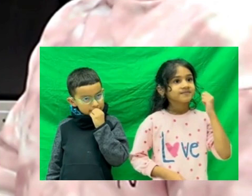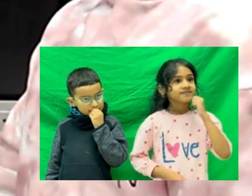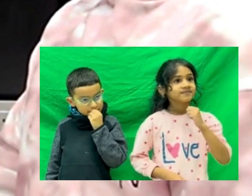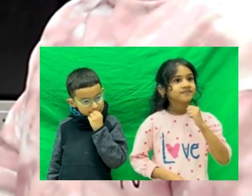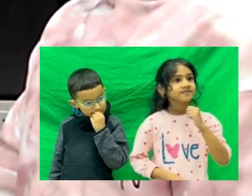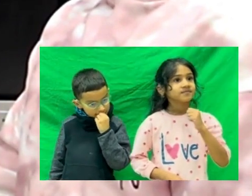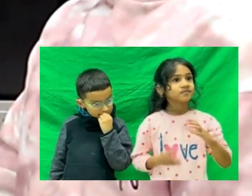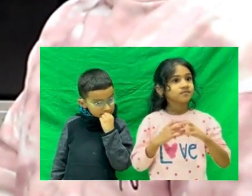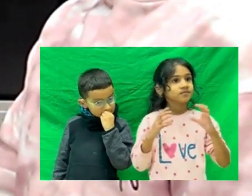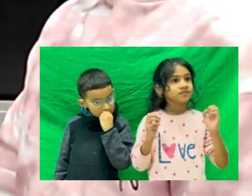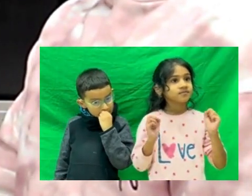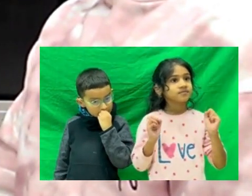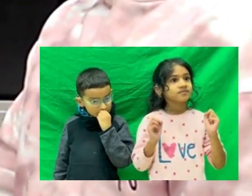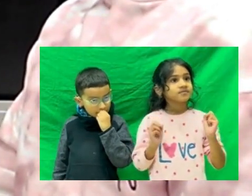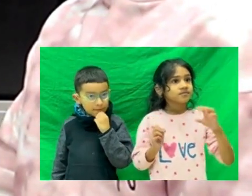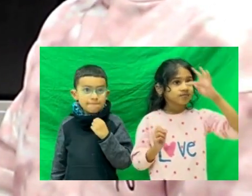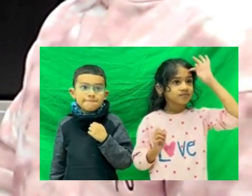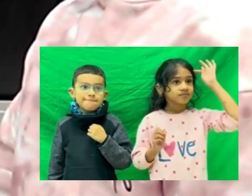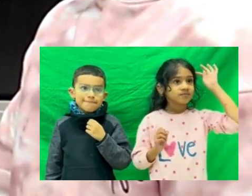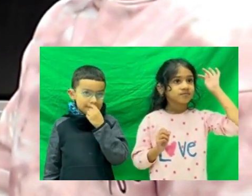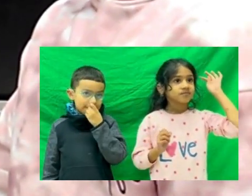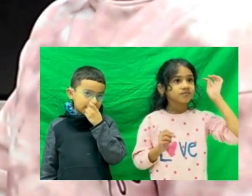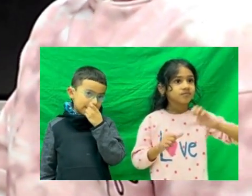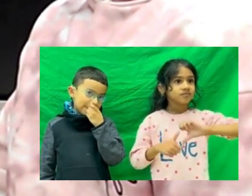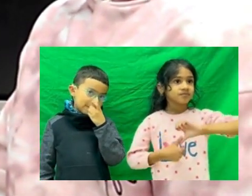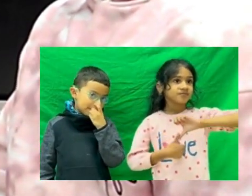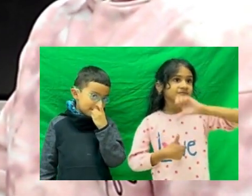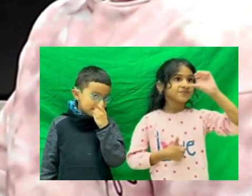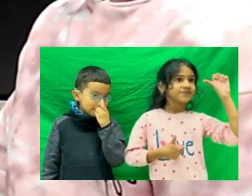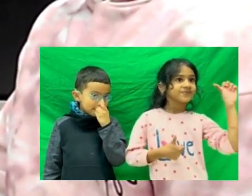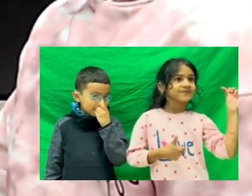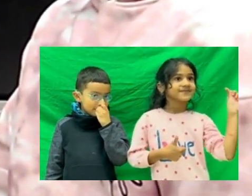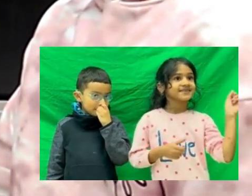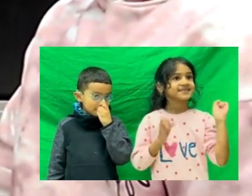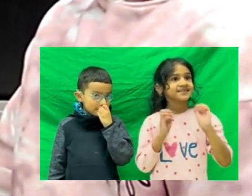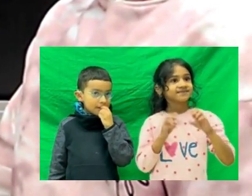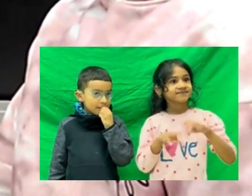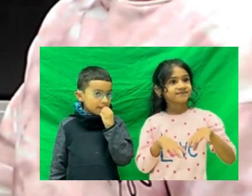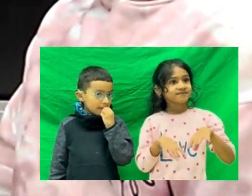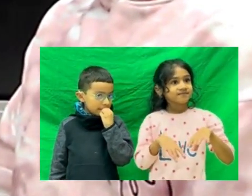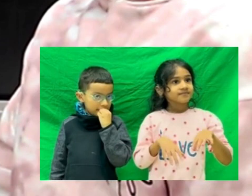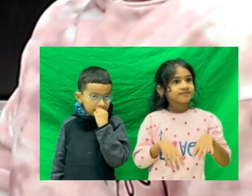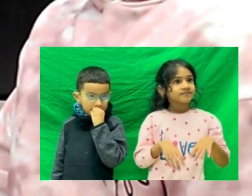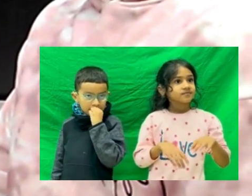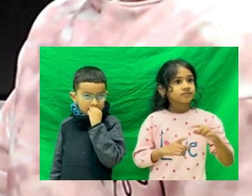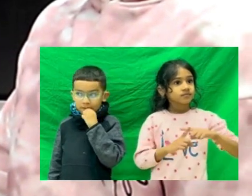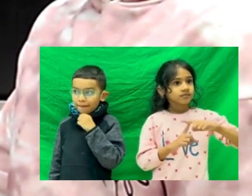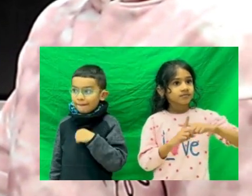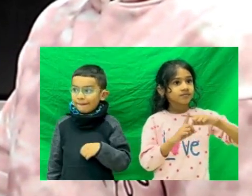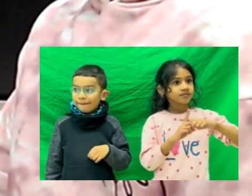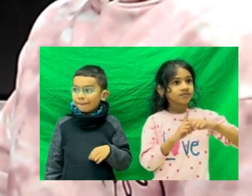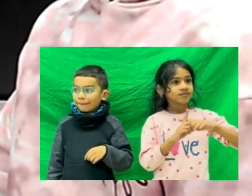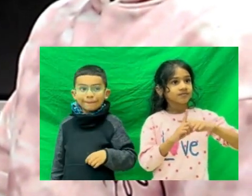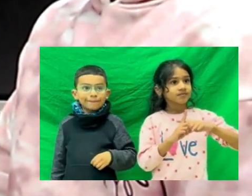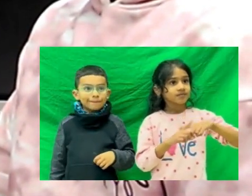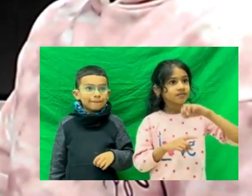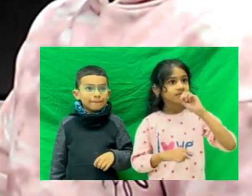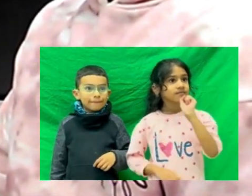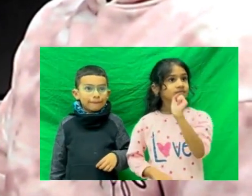ditugu. Eta igandean egun euritsua izango da. Temperatura